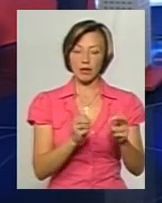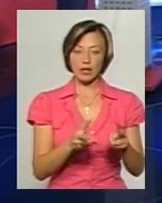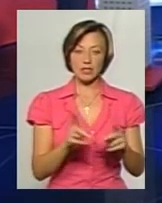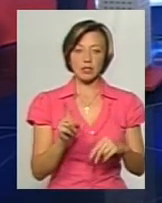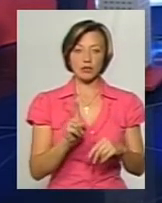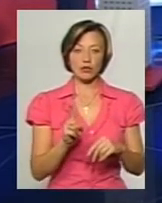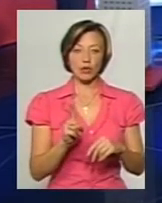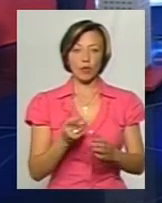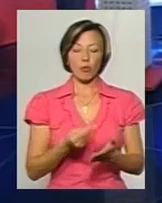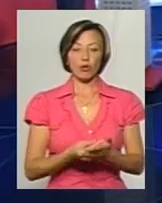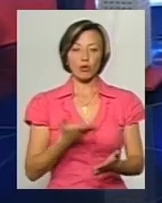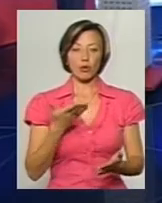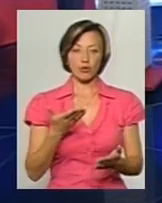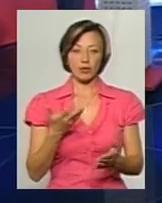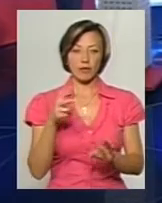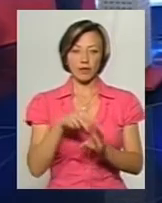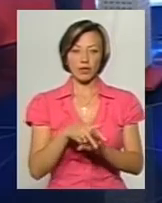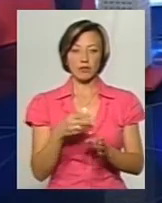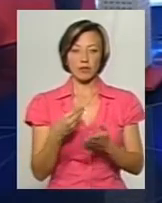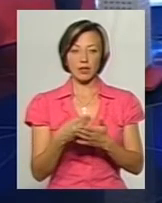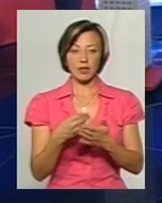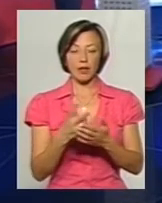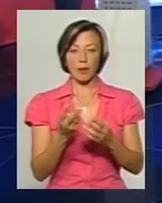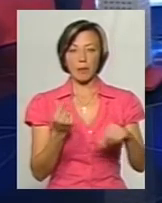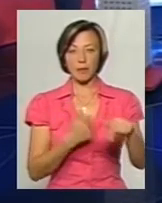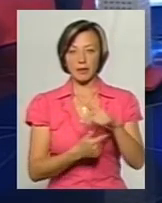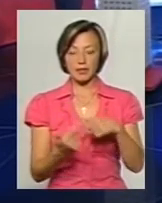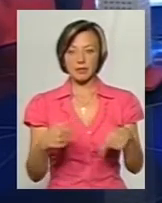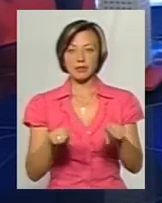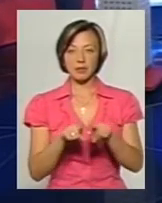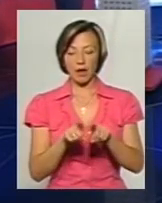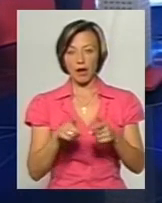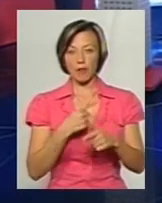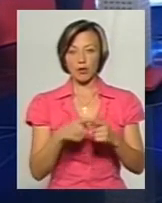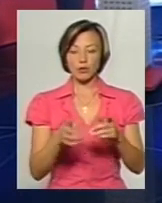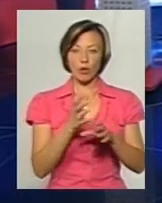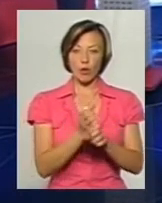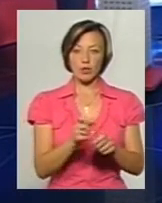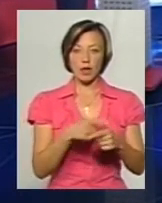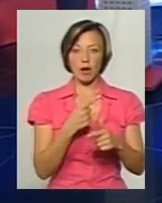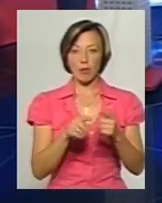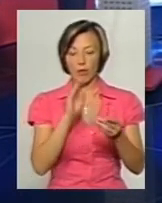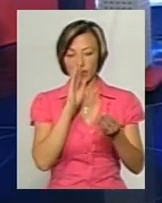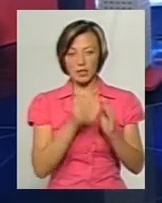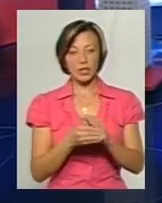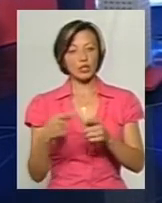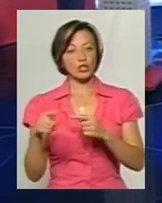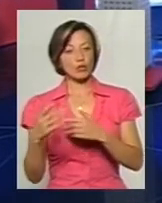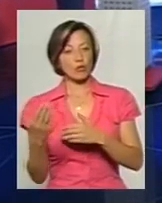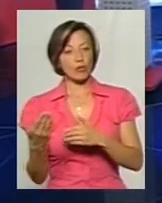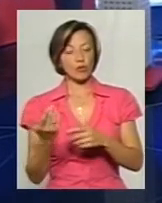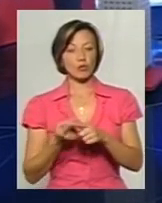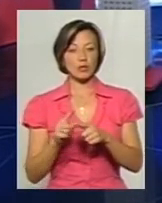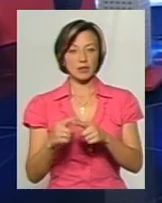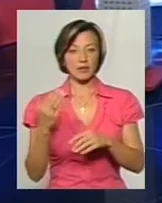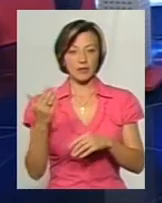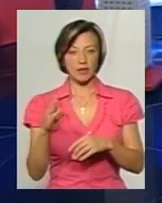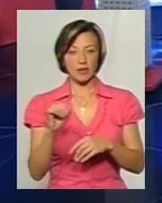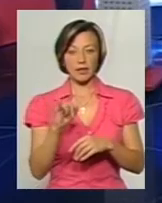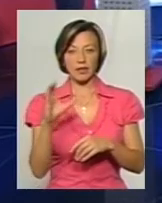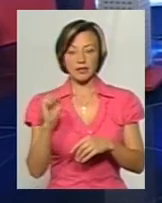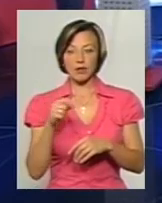що додаткове навантаження фінансове на бізнес, який таким чином або скоротиться, або піде в тінь. З іншого боку, і це ви, пані Таїса,